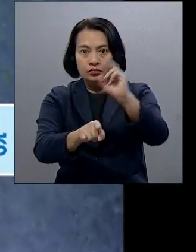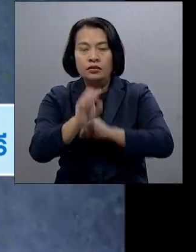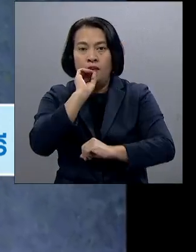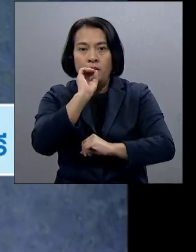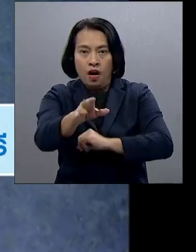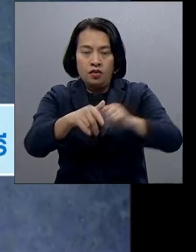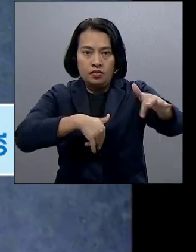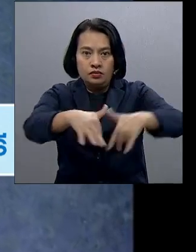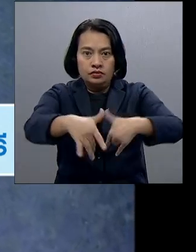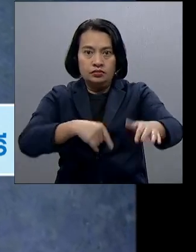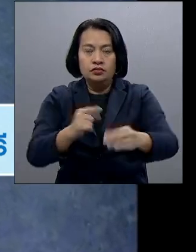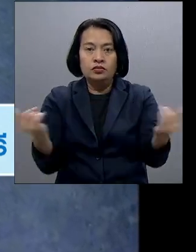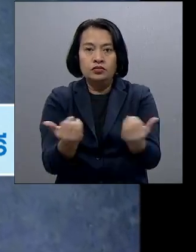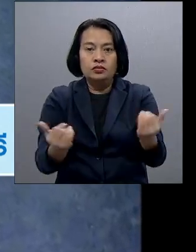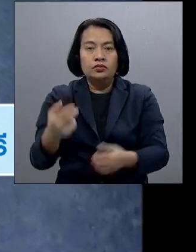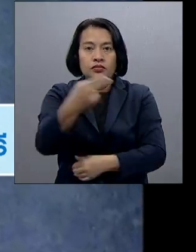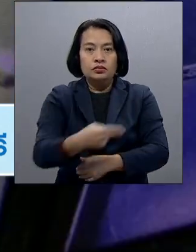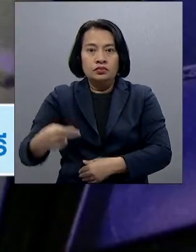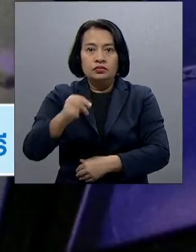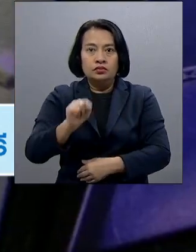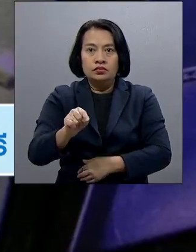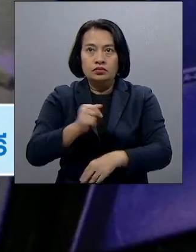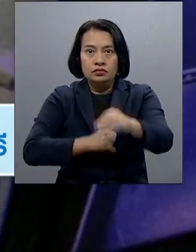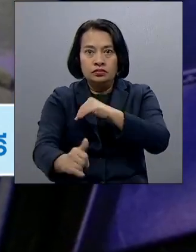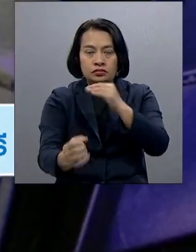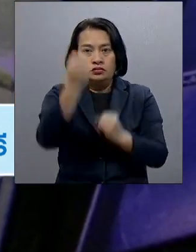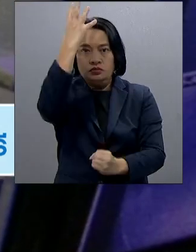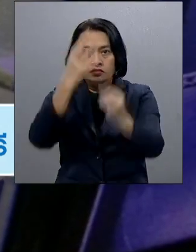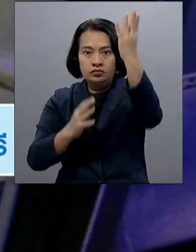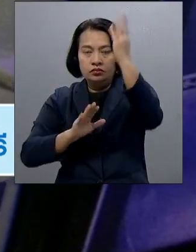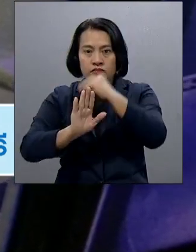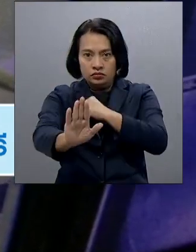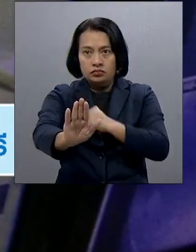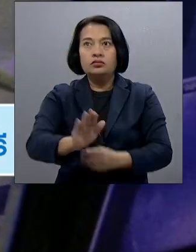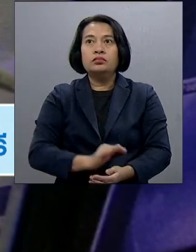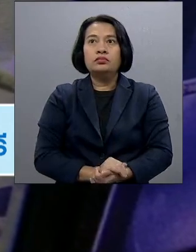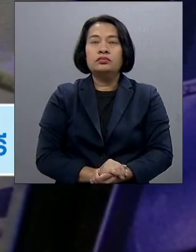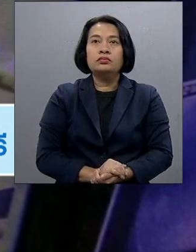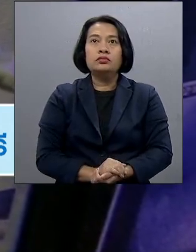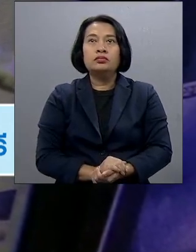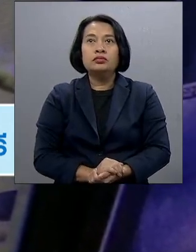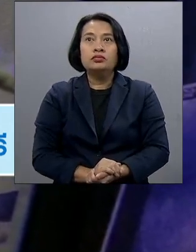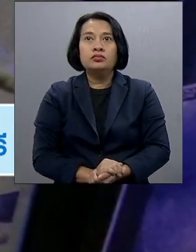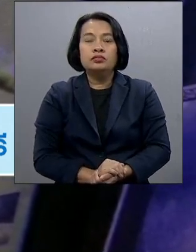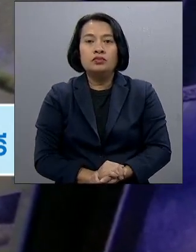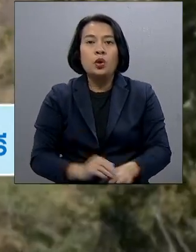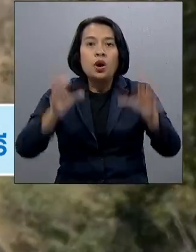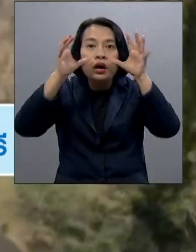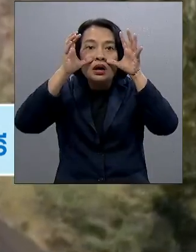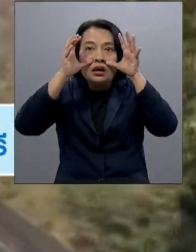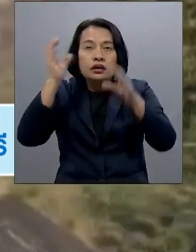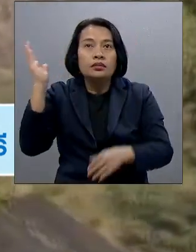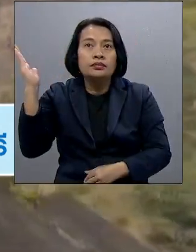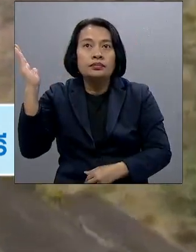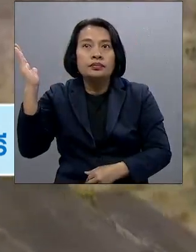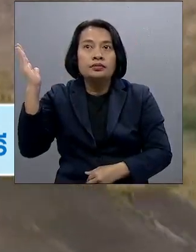อประชาชนลูกหลานว่างดเว้นการเข้าหาของป่าก่อนช่วงนี้นะคะจากการตรวจสอบพบว่าเสือโคร่งตัวนี้คาดว่าเป็นเ